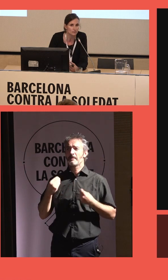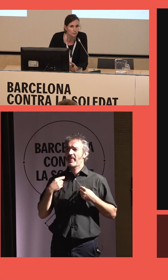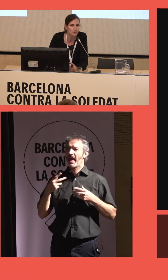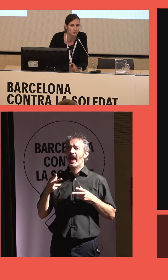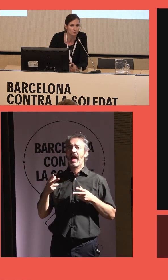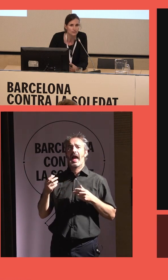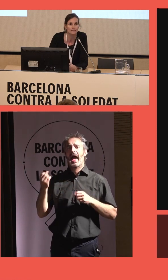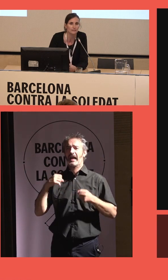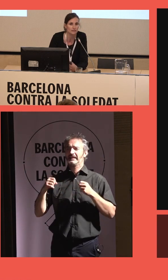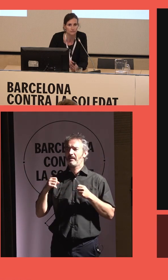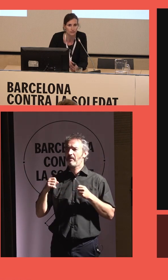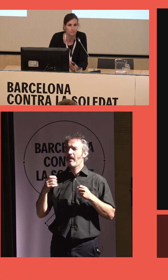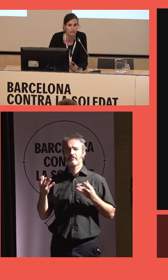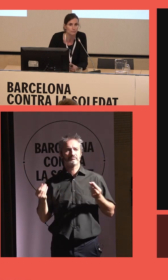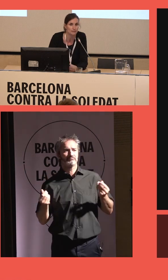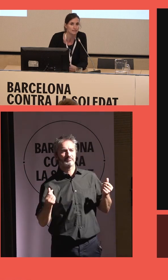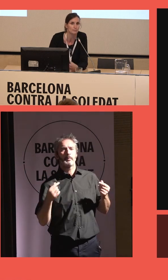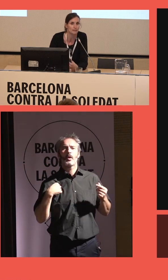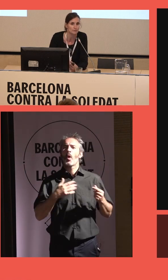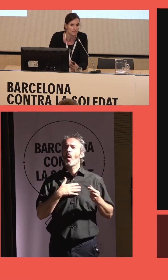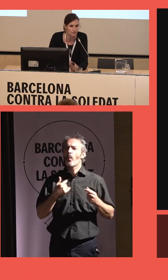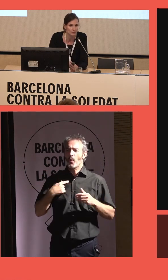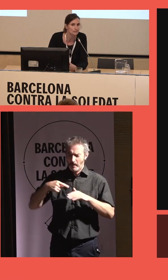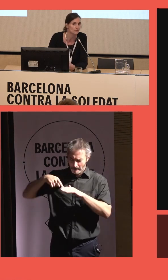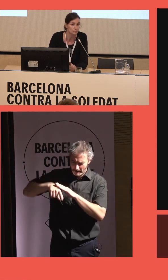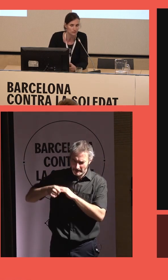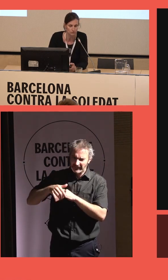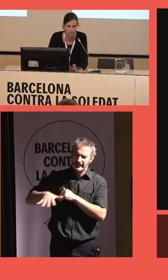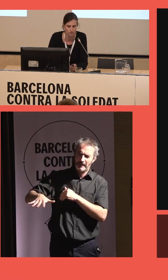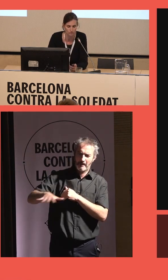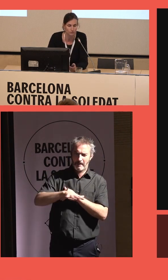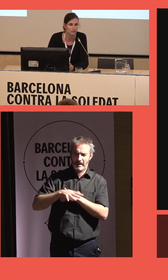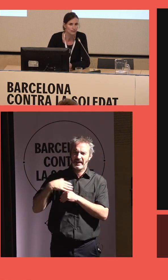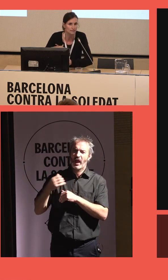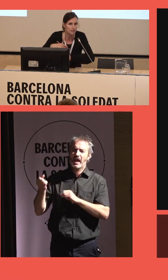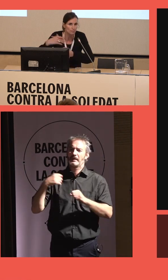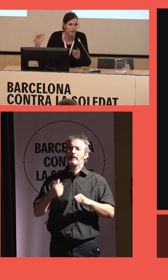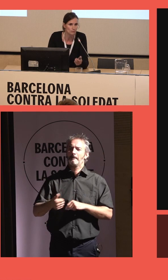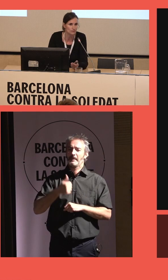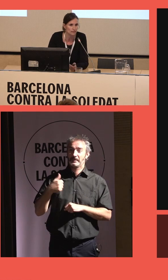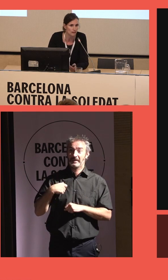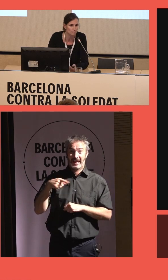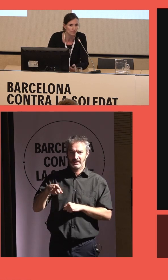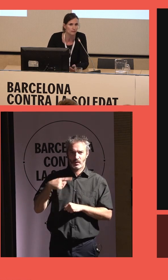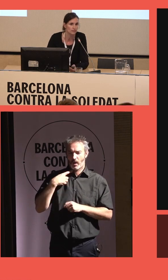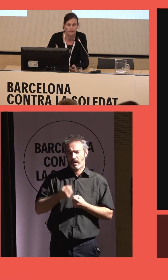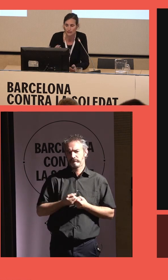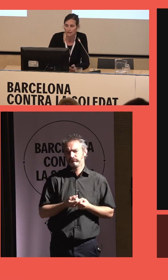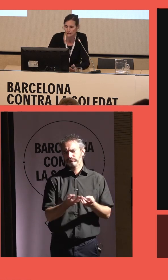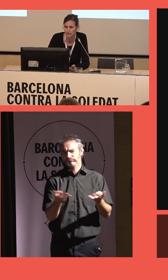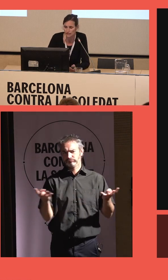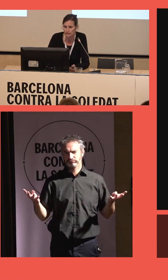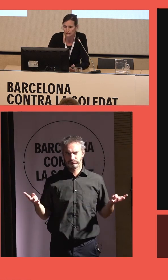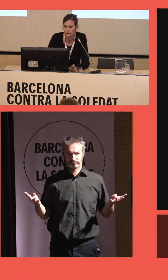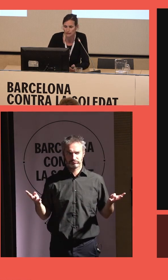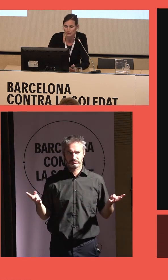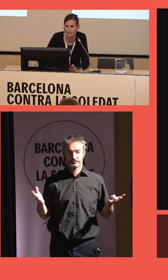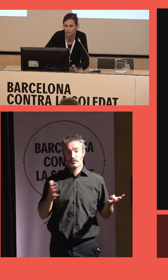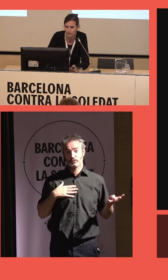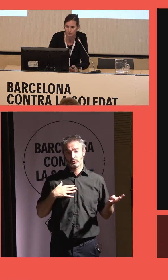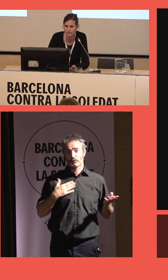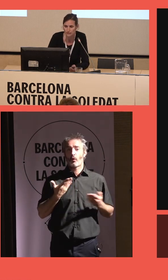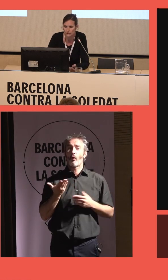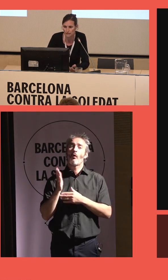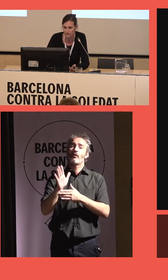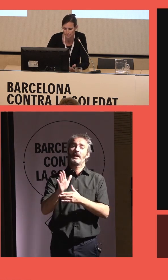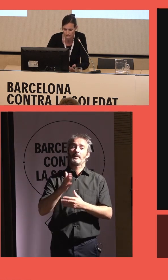desitzen conèixer més què és el que es fa al barri i participar en més activitats fer més coses Aquest és el paraigües tan ampli que el